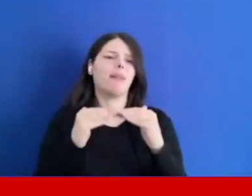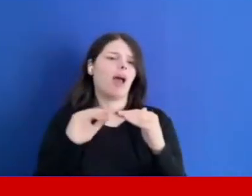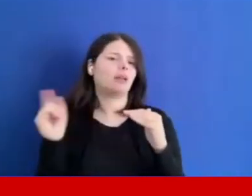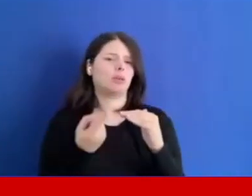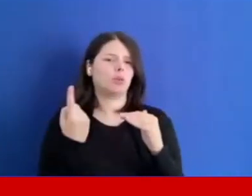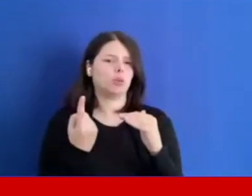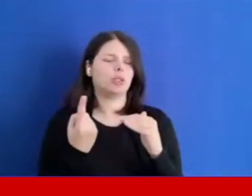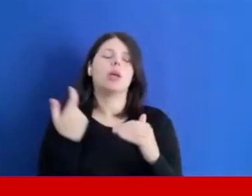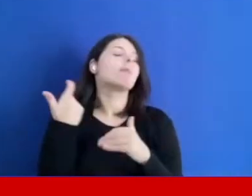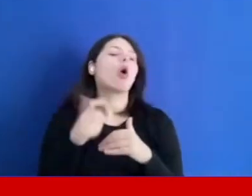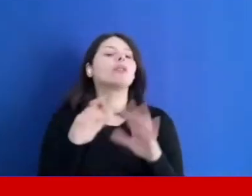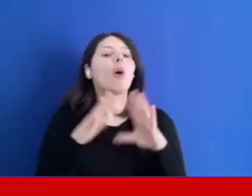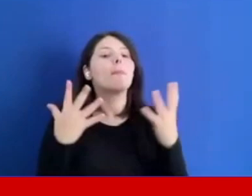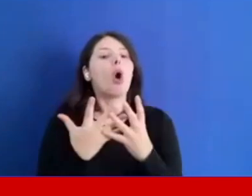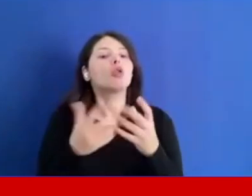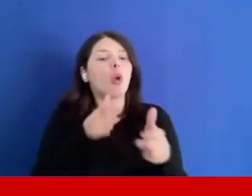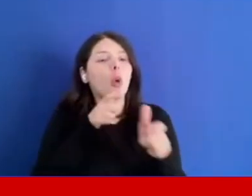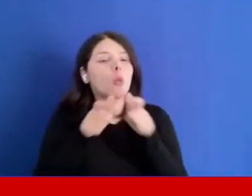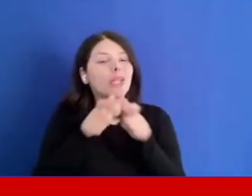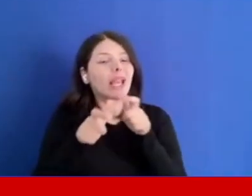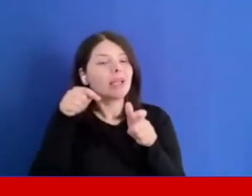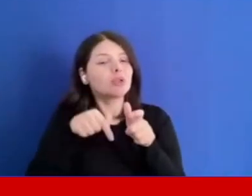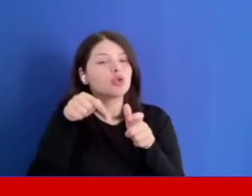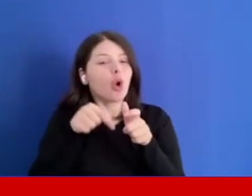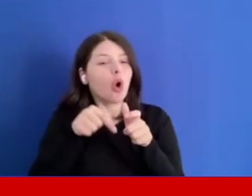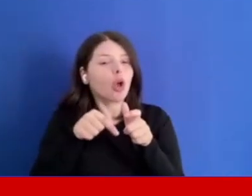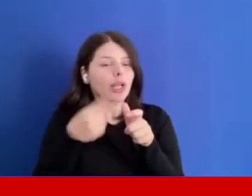della comunicazione è anche questo. Quindi